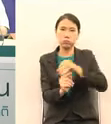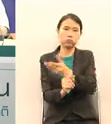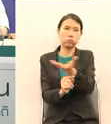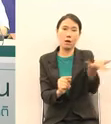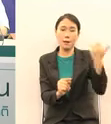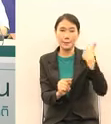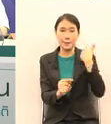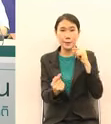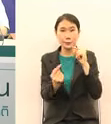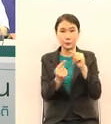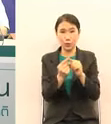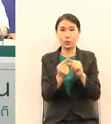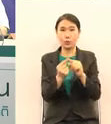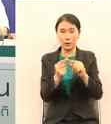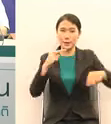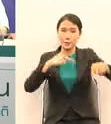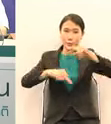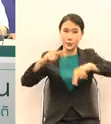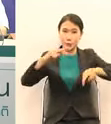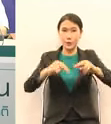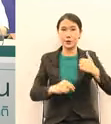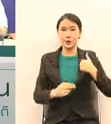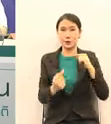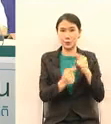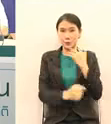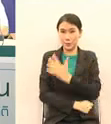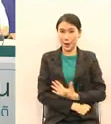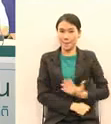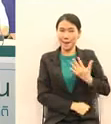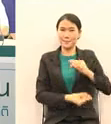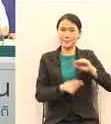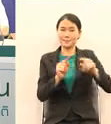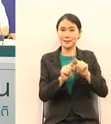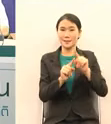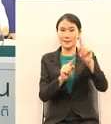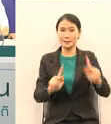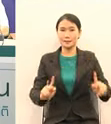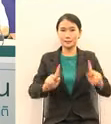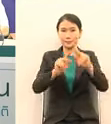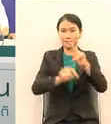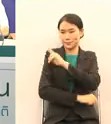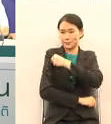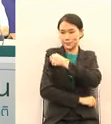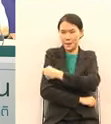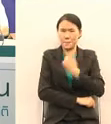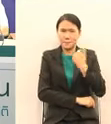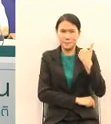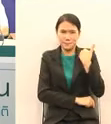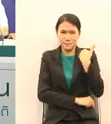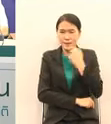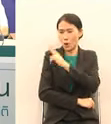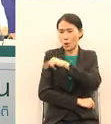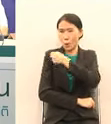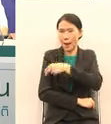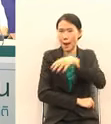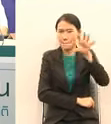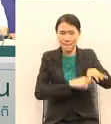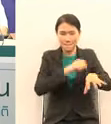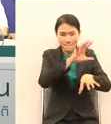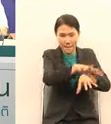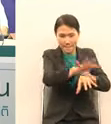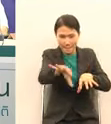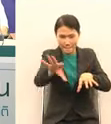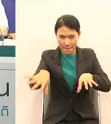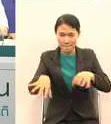นในเขตตรวจสุขภาพที่1เขตสุขภาพที่1กระทรวงสาธารณสุขนะครับก็ยังมีการปรับโรงพยาบาลต่างๆเพื่อรองรับผู้ป่วย